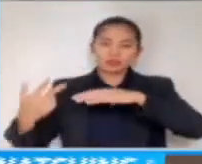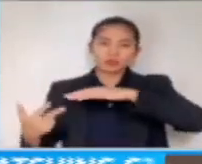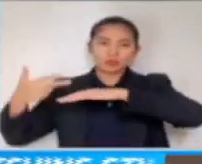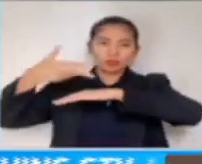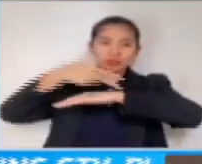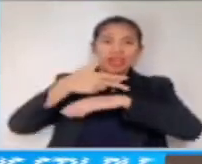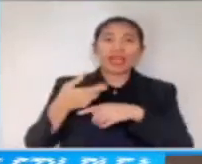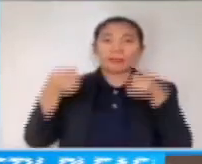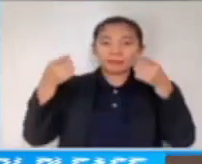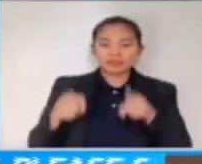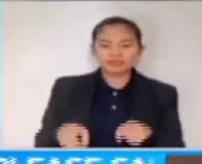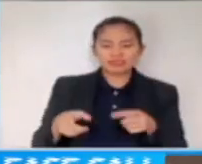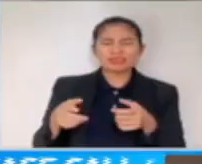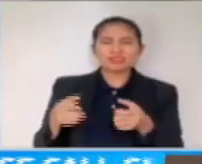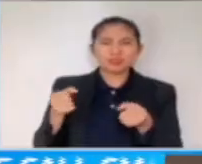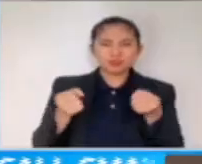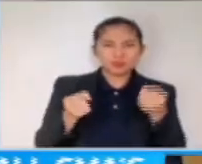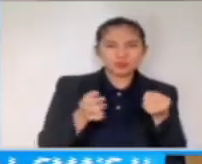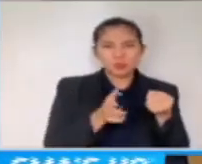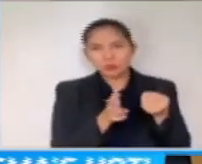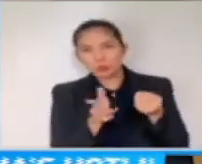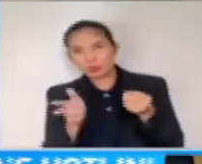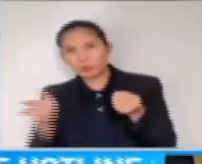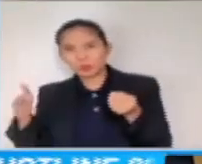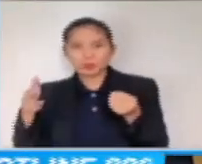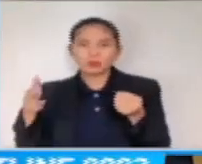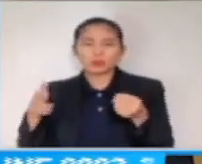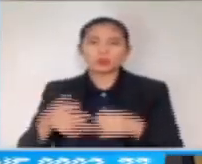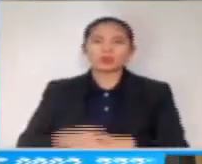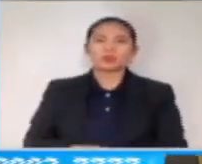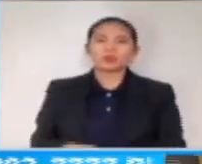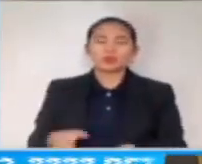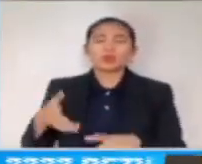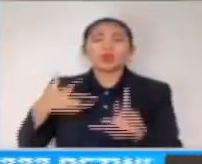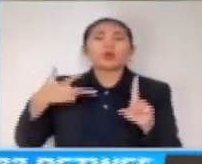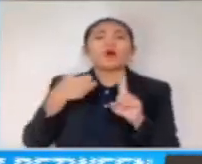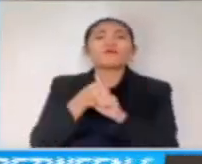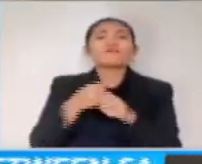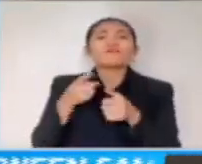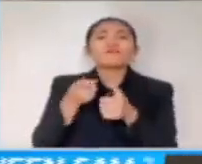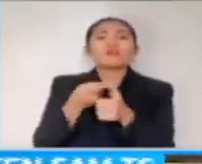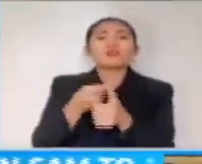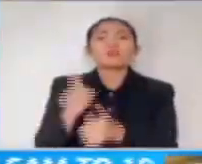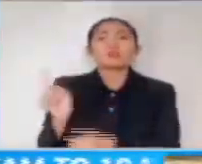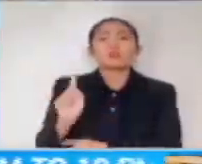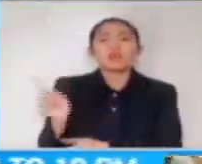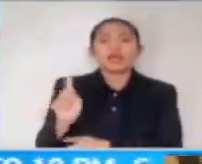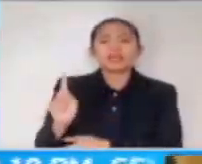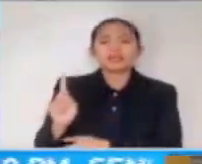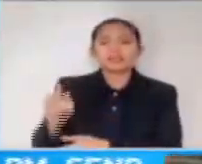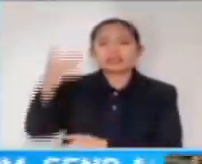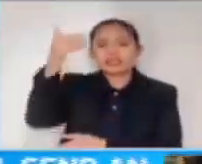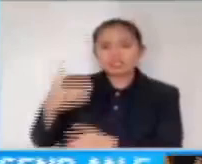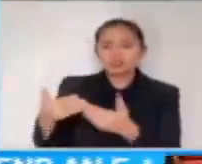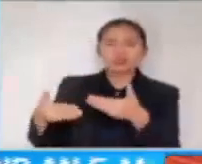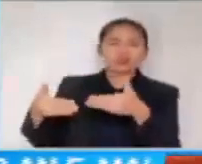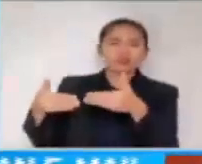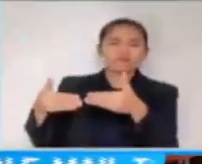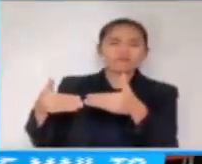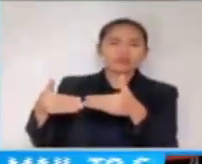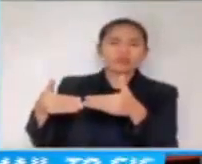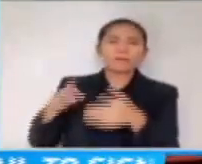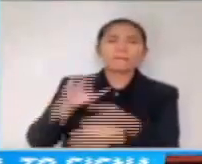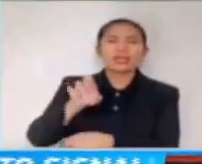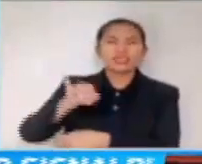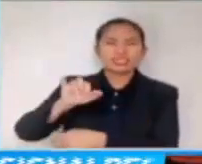walang kasabay na sasakyan. Unang sinalasa ng tanker ang concrete barrier ng EDSA bus carousel bago ito